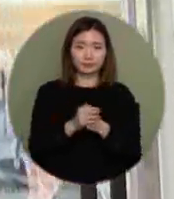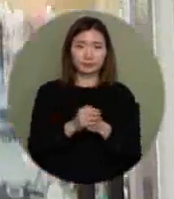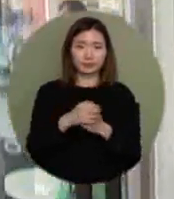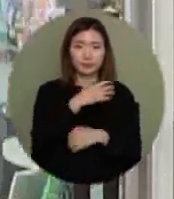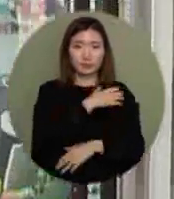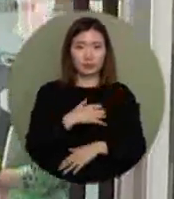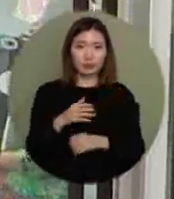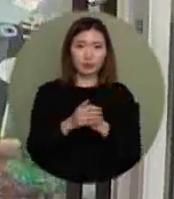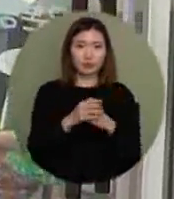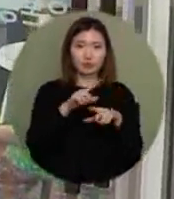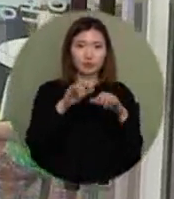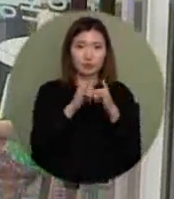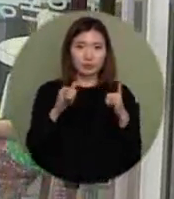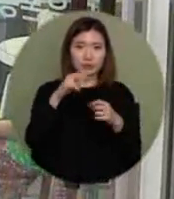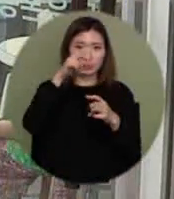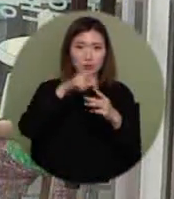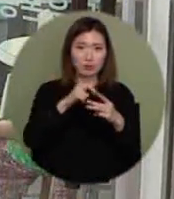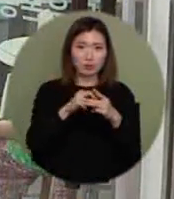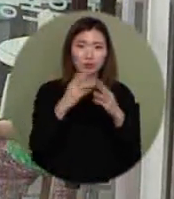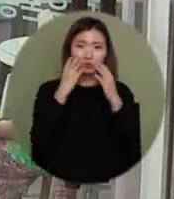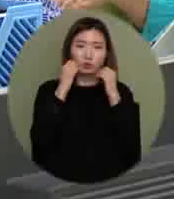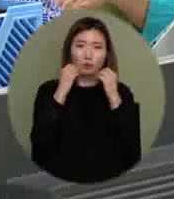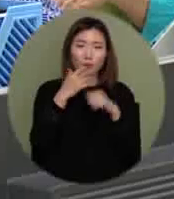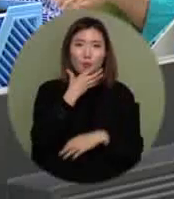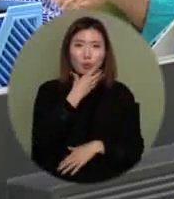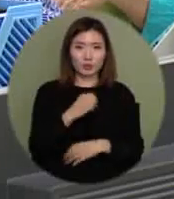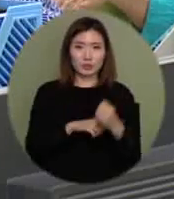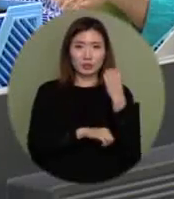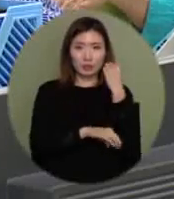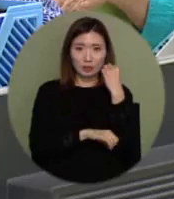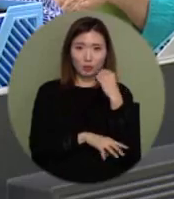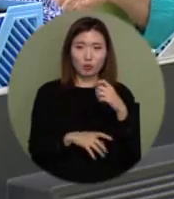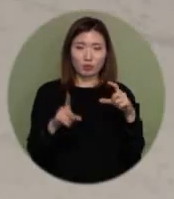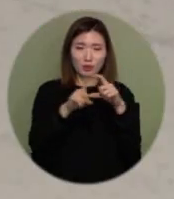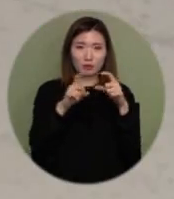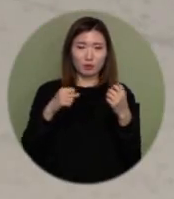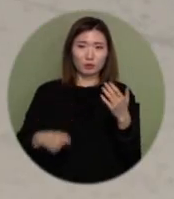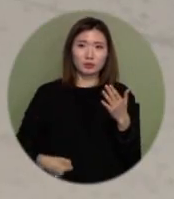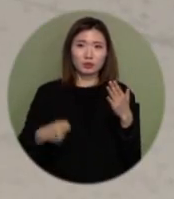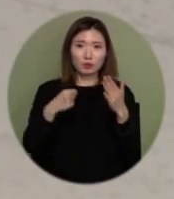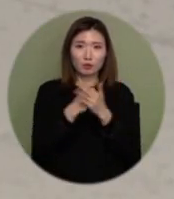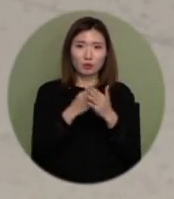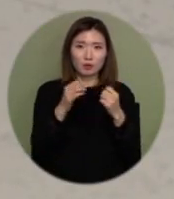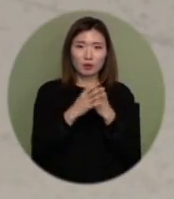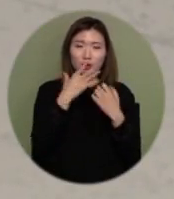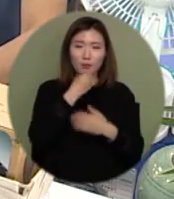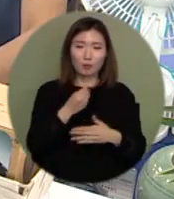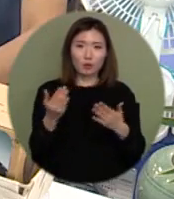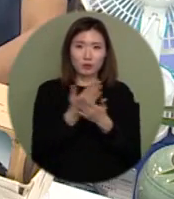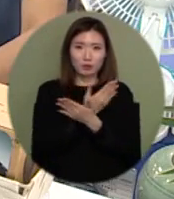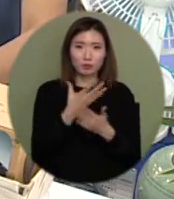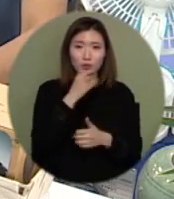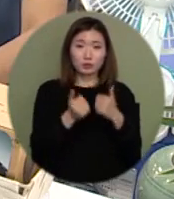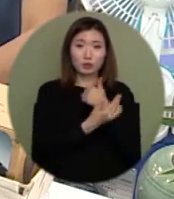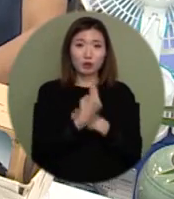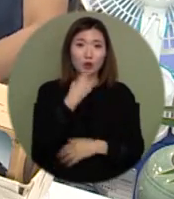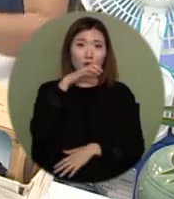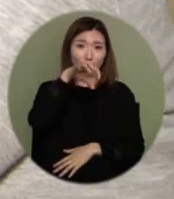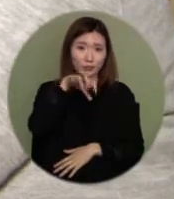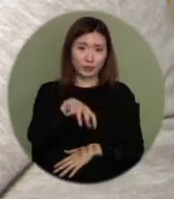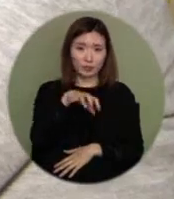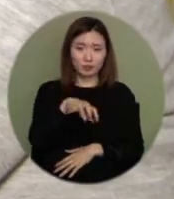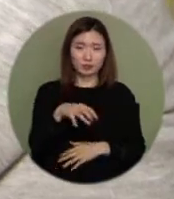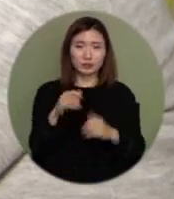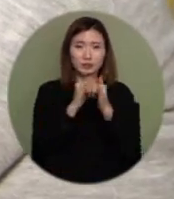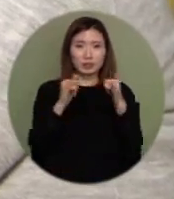구는 동주민센터를 중랑형 복지의 기본 단위로 설정하고 행복 나누리 협의체 등을 통해 복지 사각지대가 없는